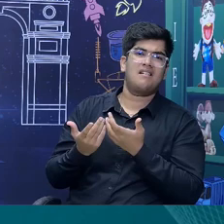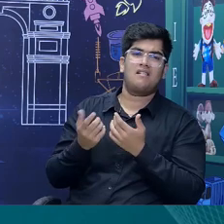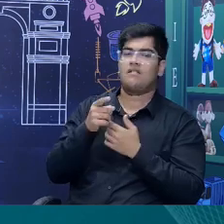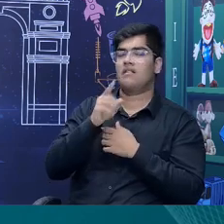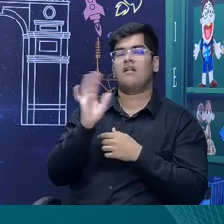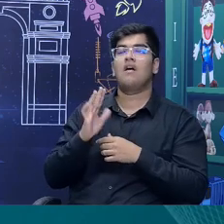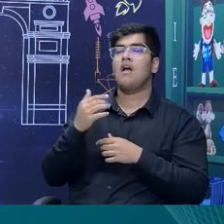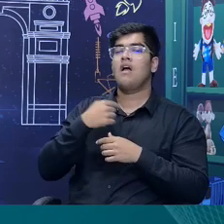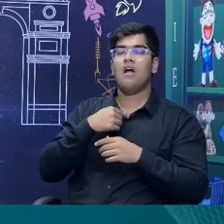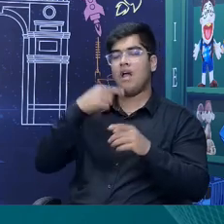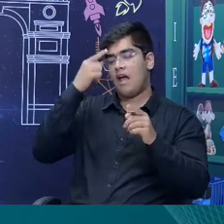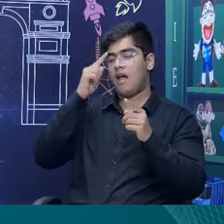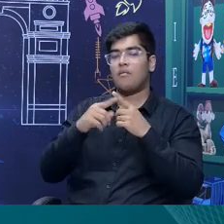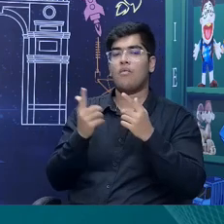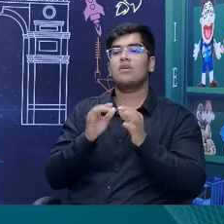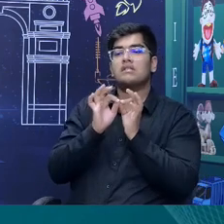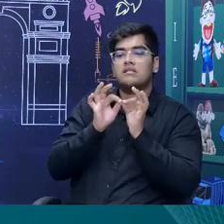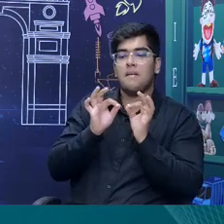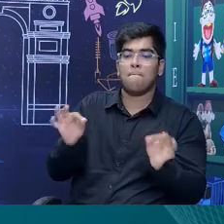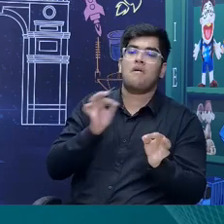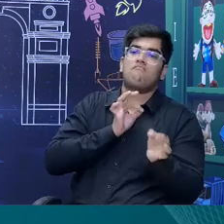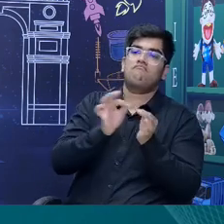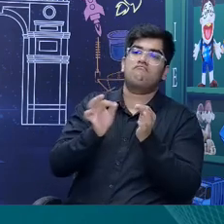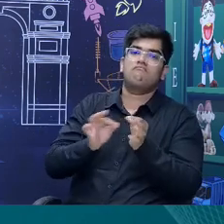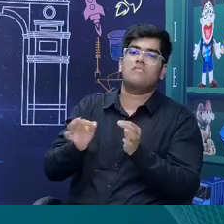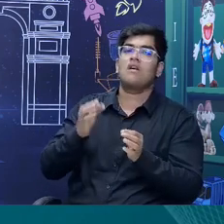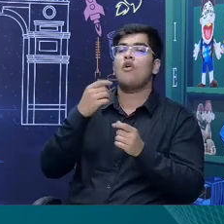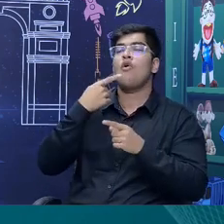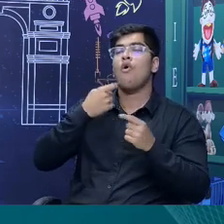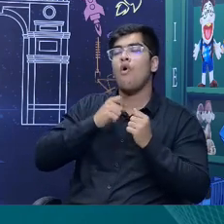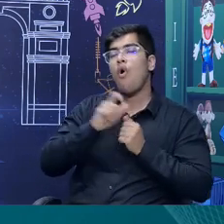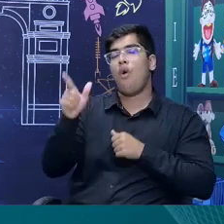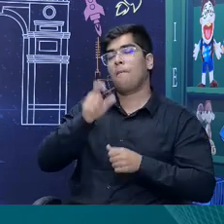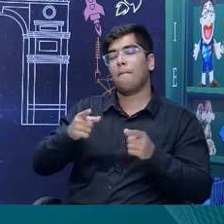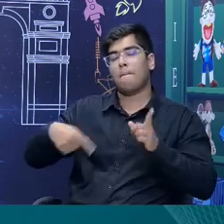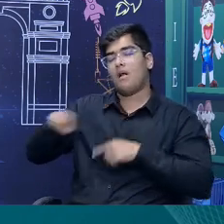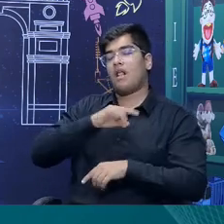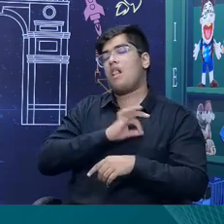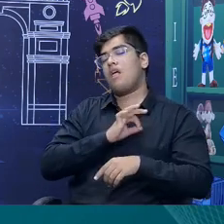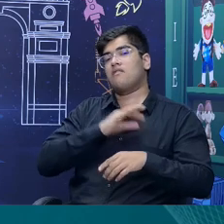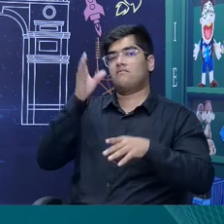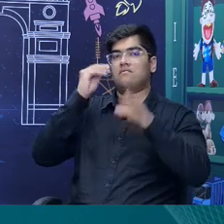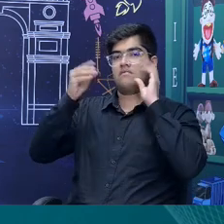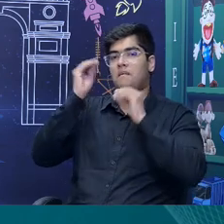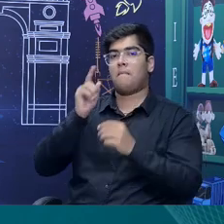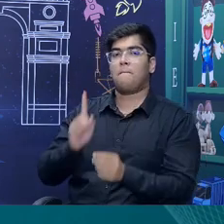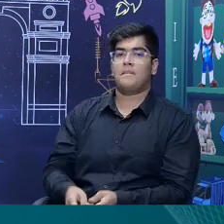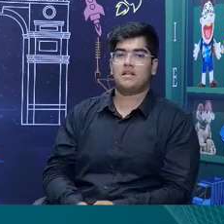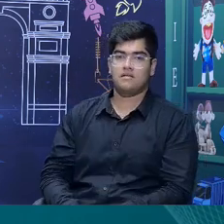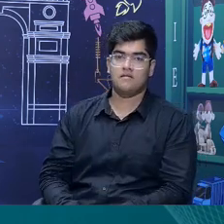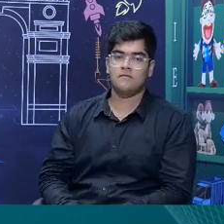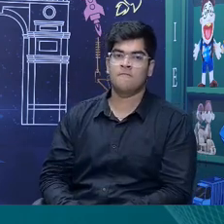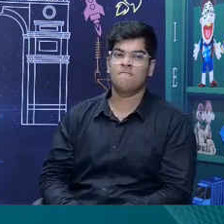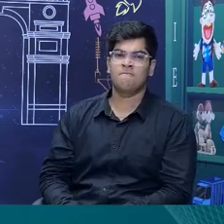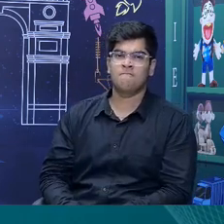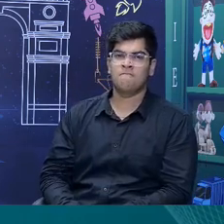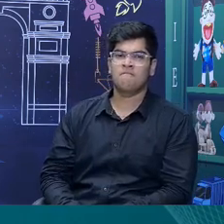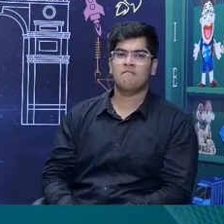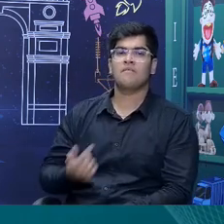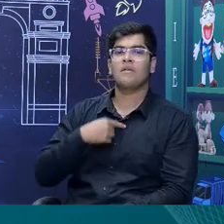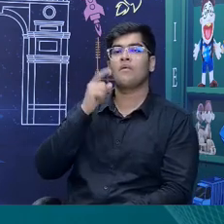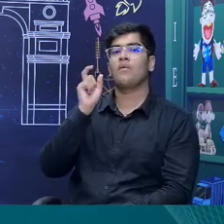उसे चीज को सिंपलीफाई करना हर लर्नर गोरी सो पर एग्जांपल मेरी स्क्रीन पे वापस जाएंगे मैंने शब्द उसे कर है सेक्स